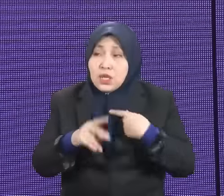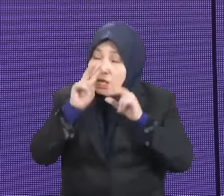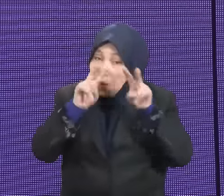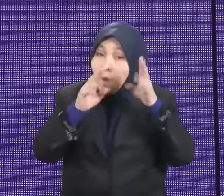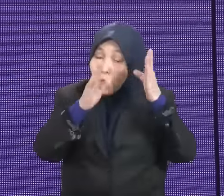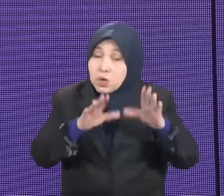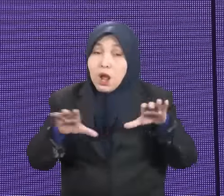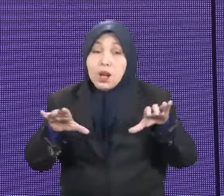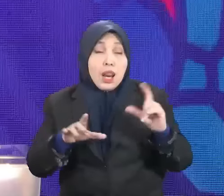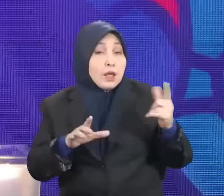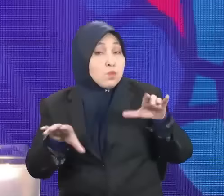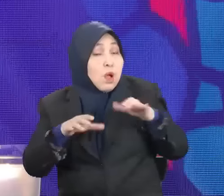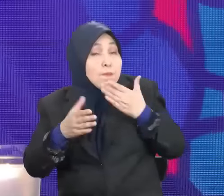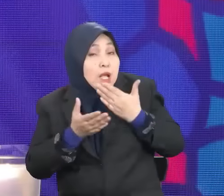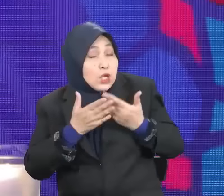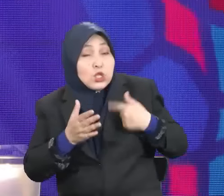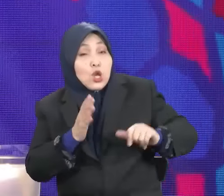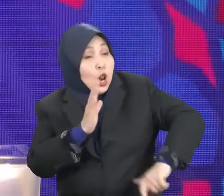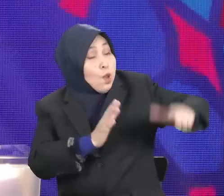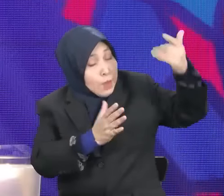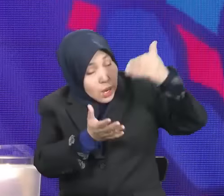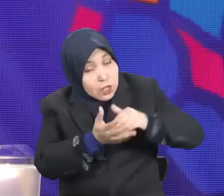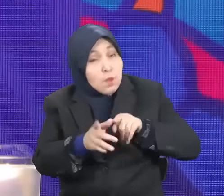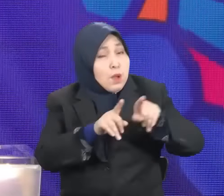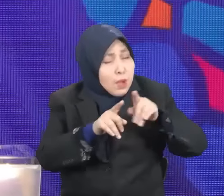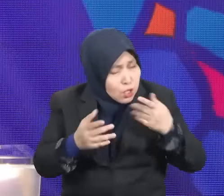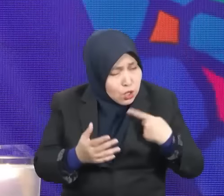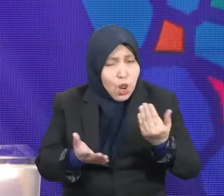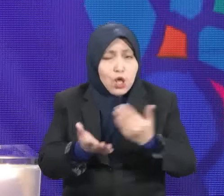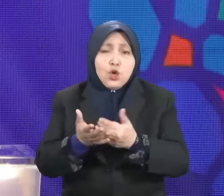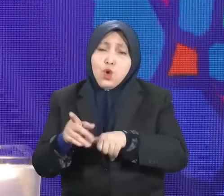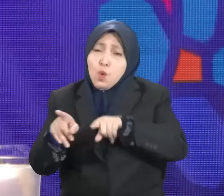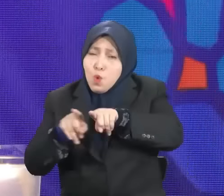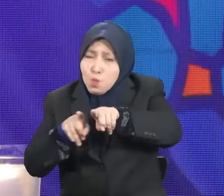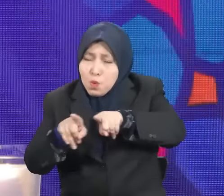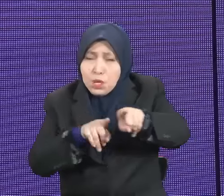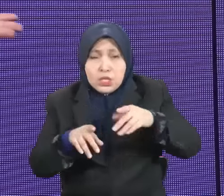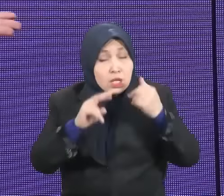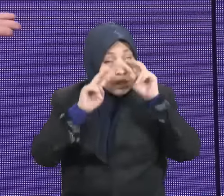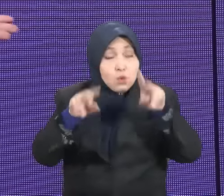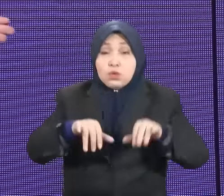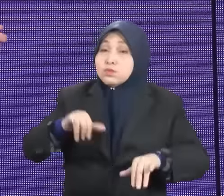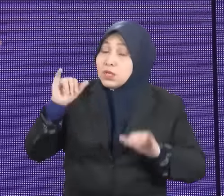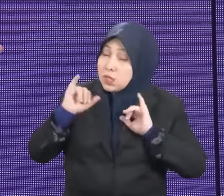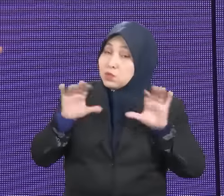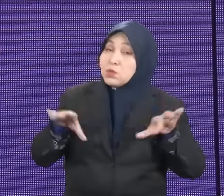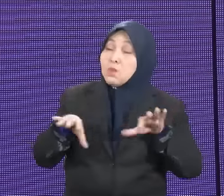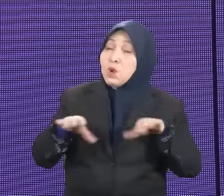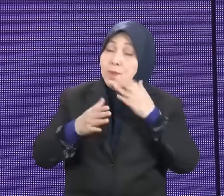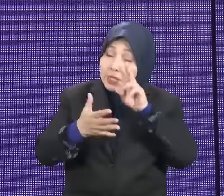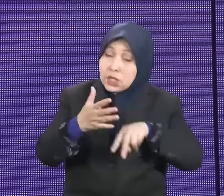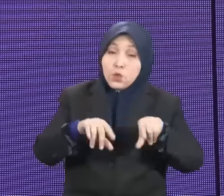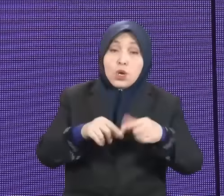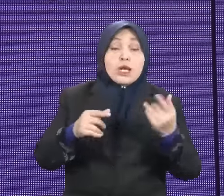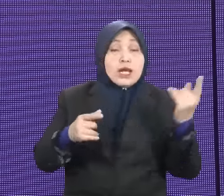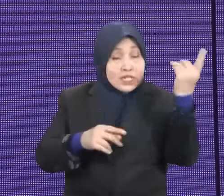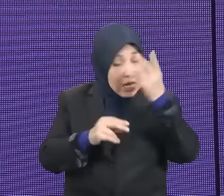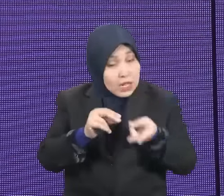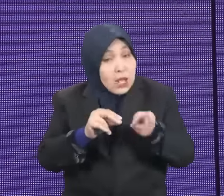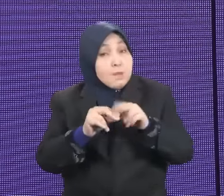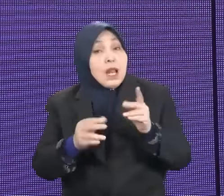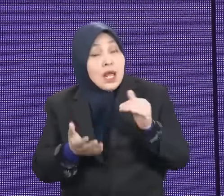lain bawa baik kita nak bawak baik lagi ya tengok orang lain lagi dan kita tengok Semalam saya sudah buat bayi tambah